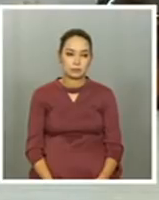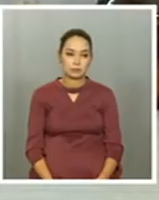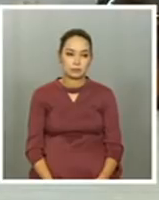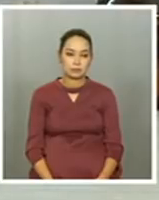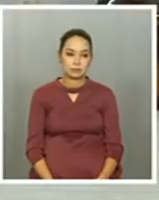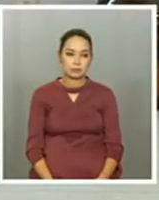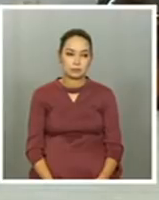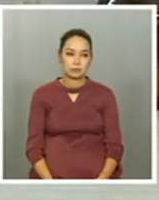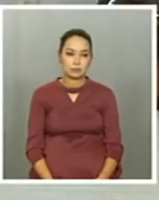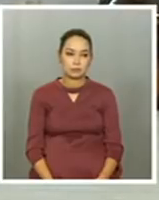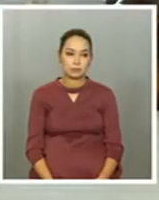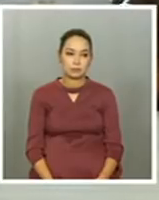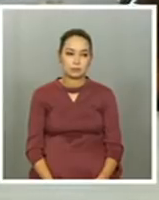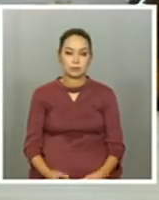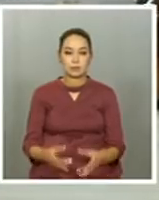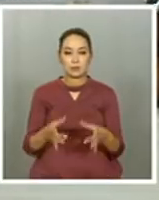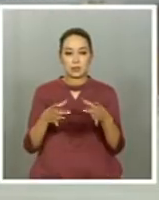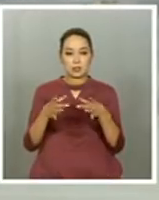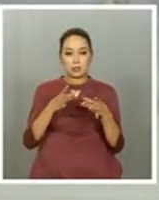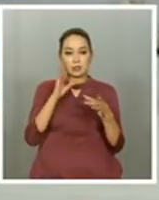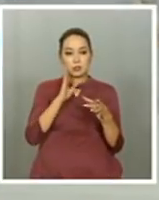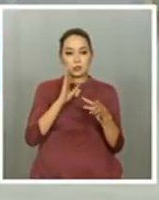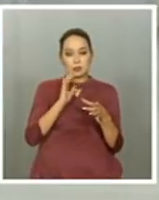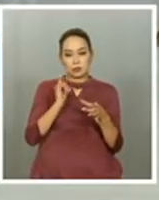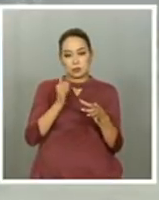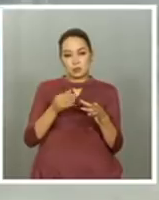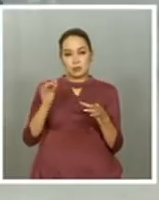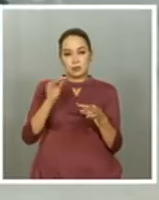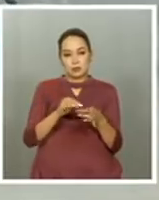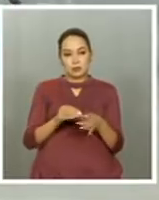Ыдысқа су құямыз.